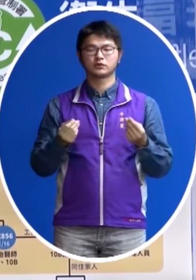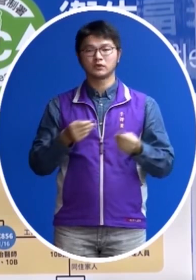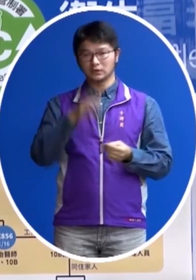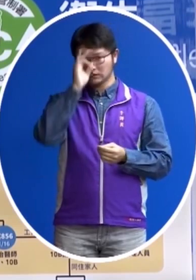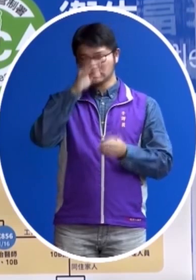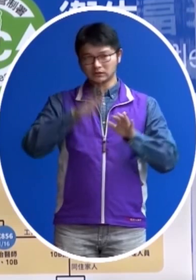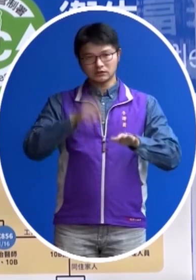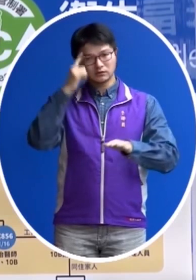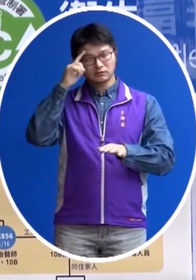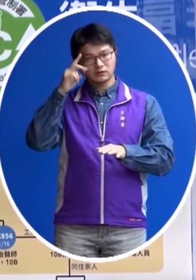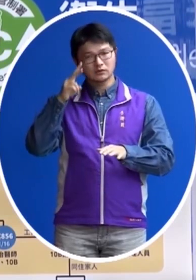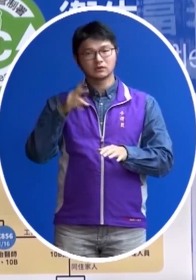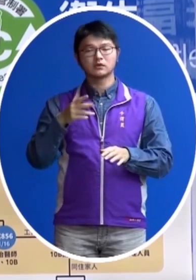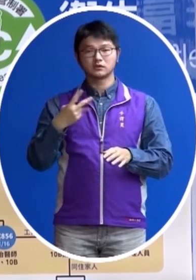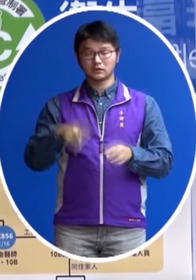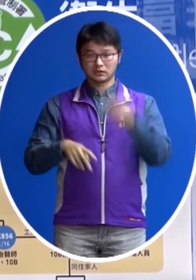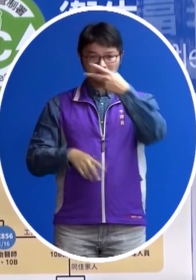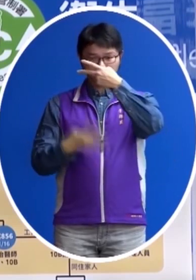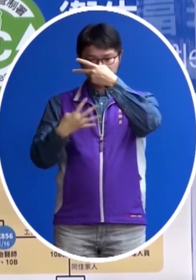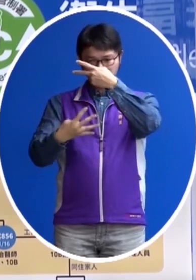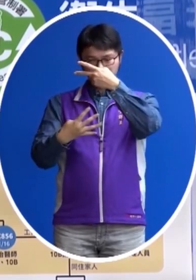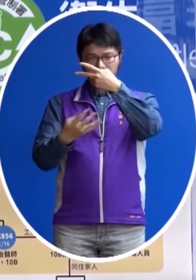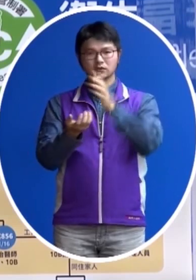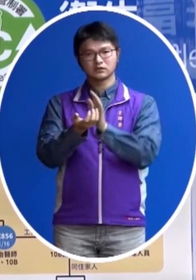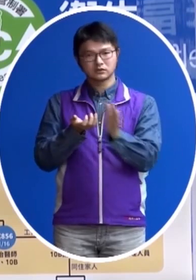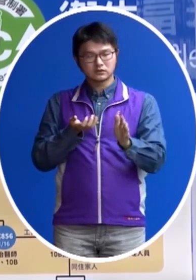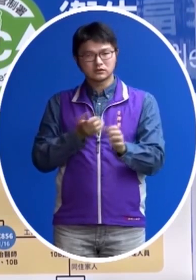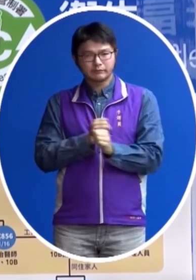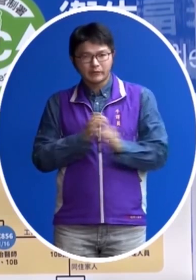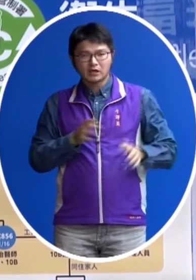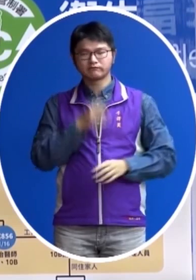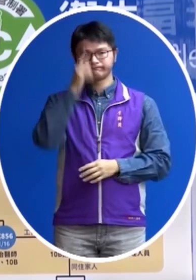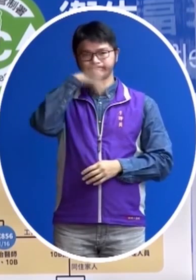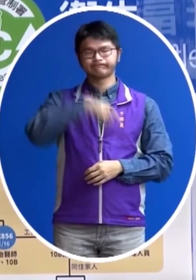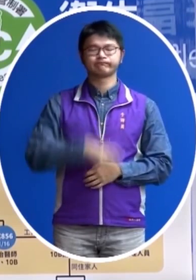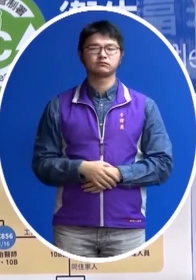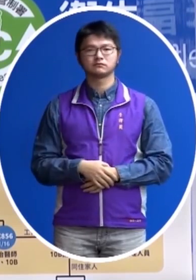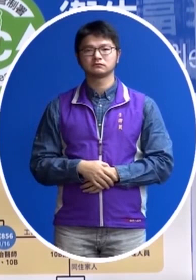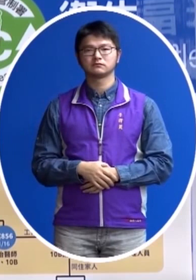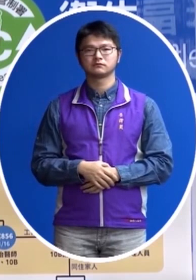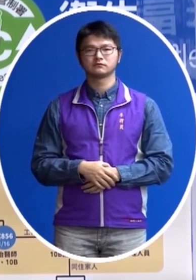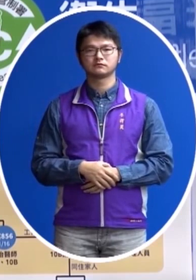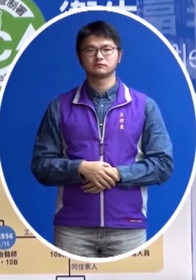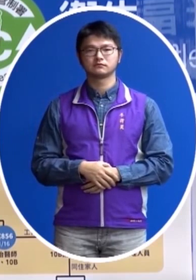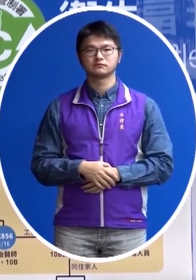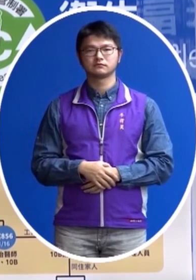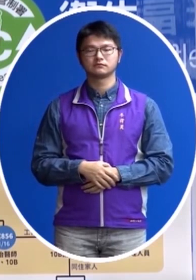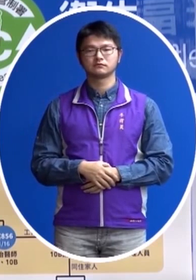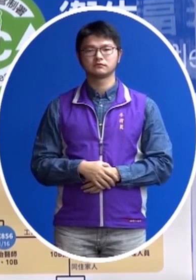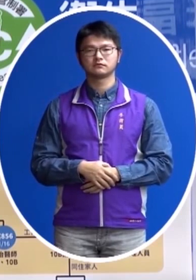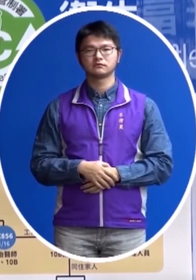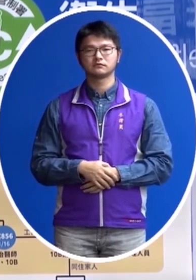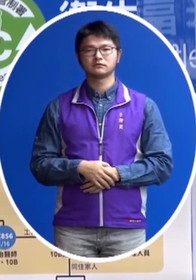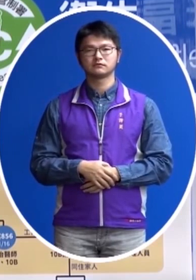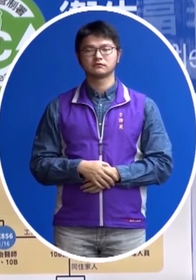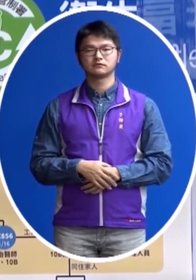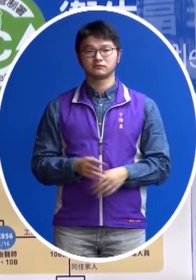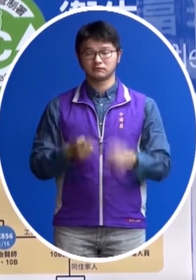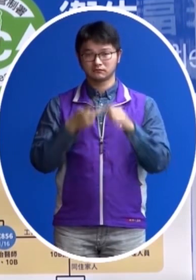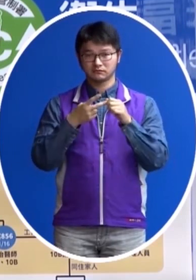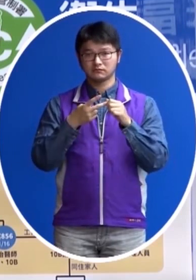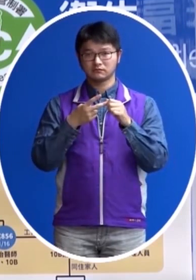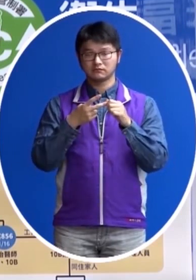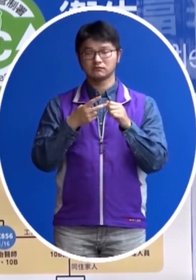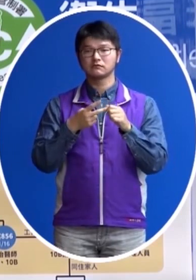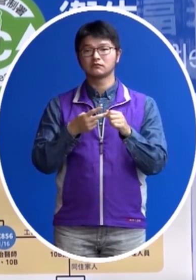变化，不过2月4号以前是哈绝对不可松懈了哈。然后第二个，但我刚才有讲过，